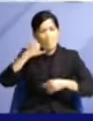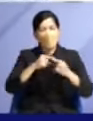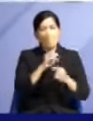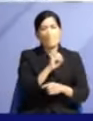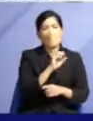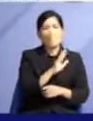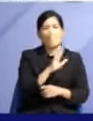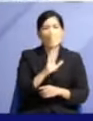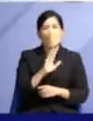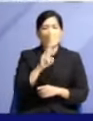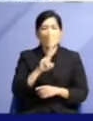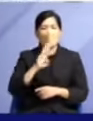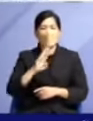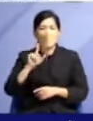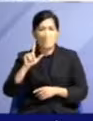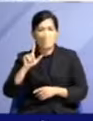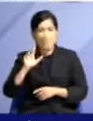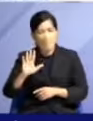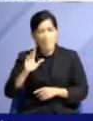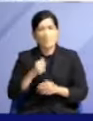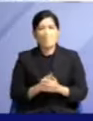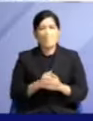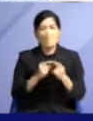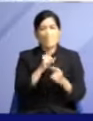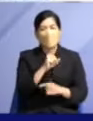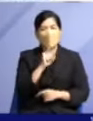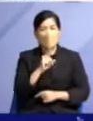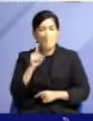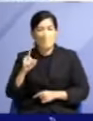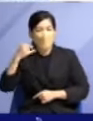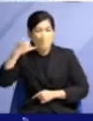055-245ค่ะ111และโทรสายด่วนค่ะส